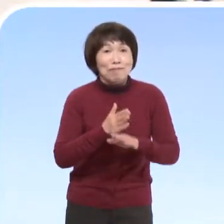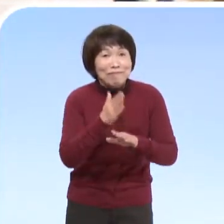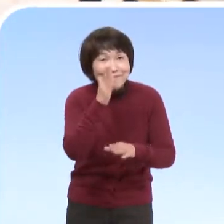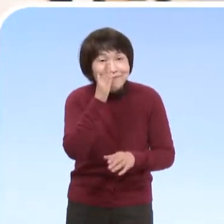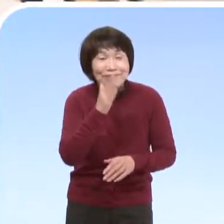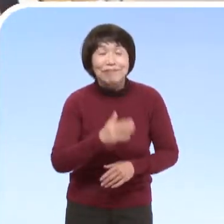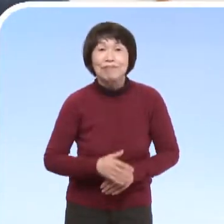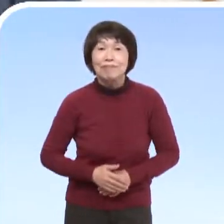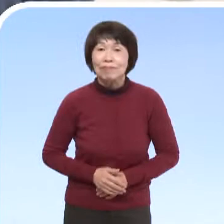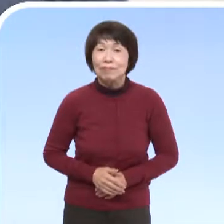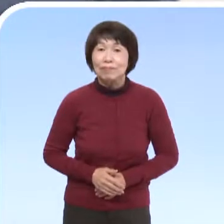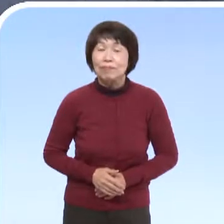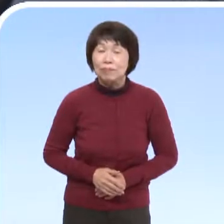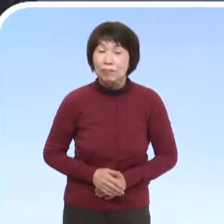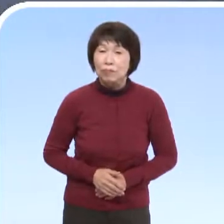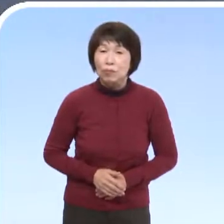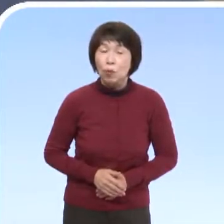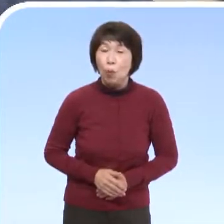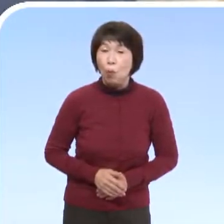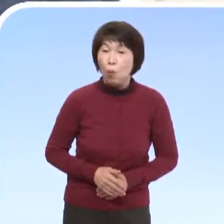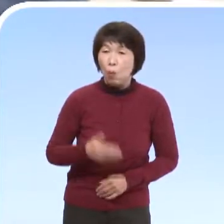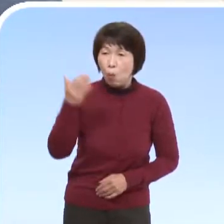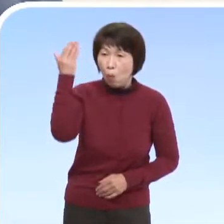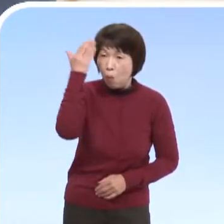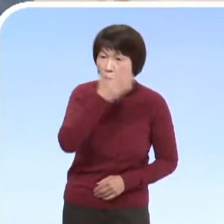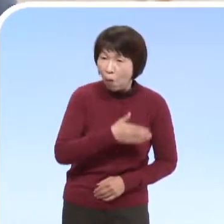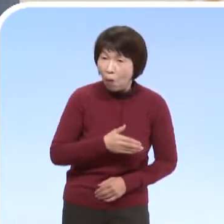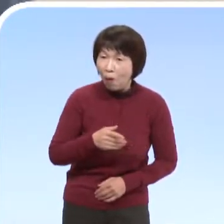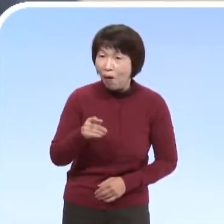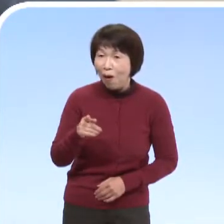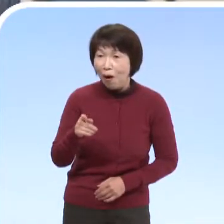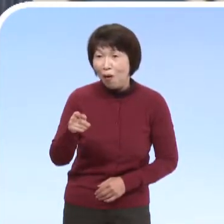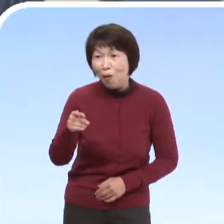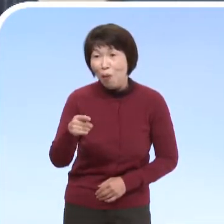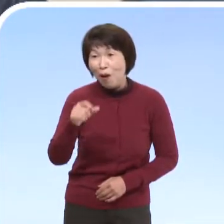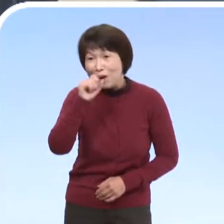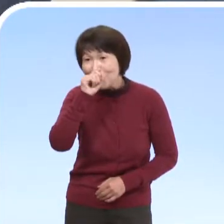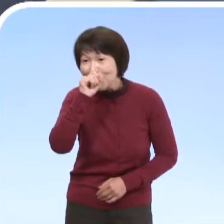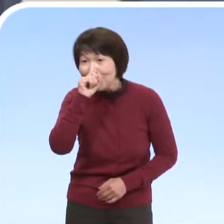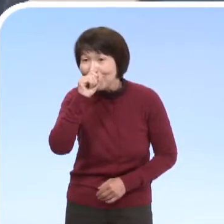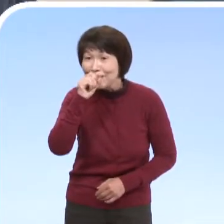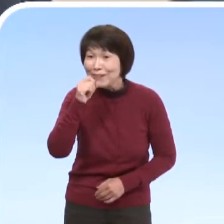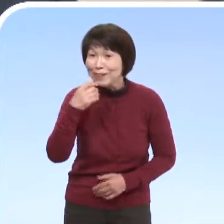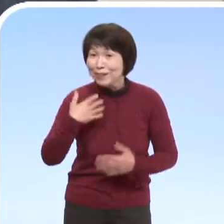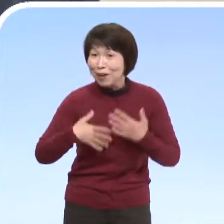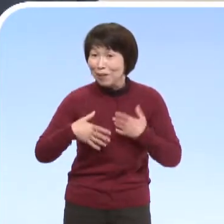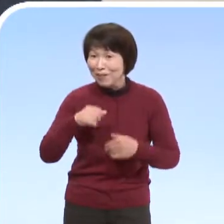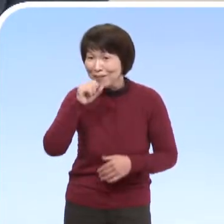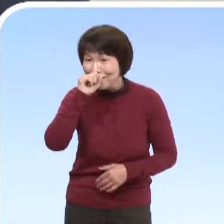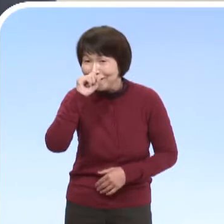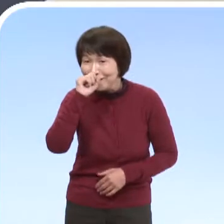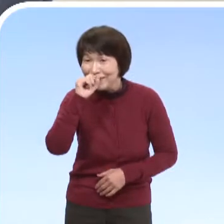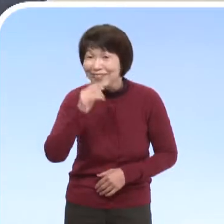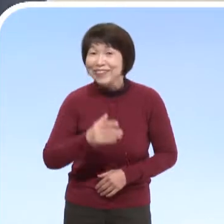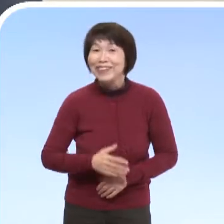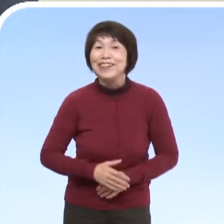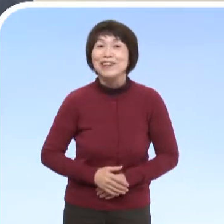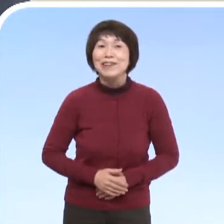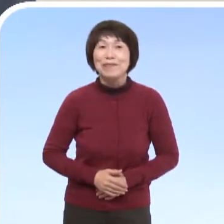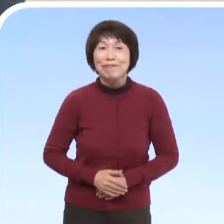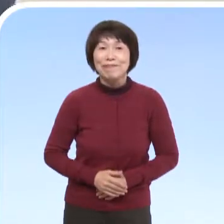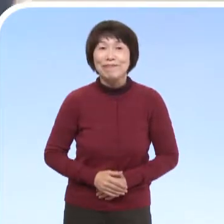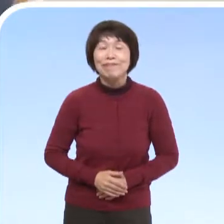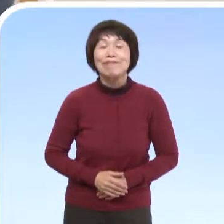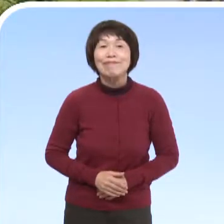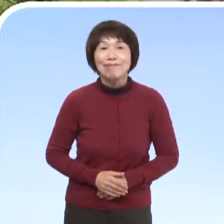ます、はい、失礼します。あ、これですか。 はい、これです。 いや、 は い、ちょっとこれ、こんなん好きですワクワクするな、ね、な